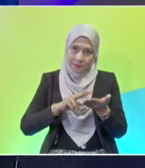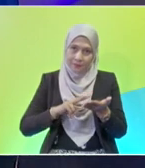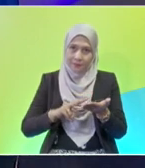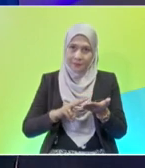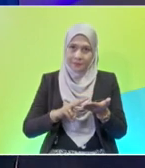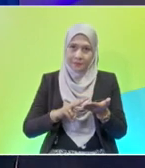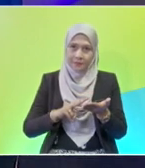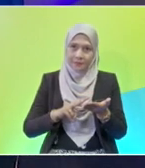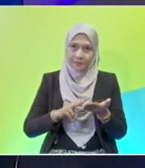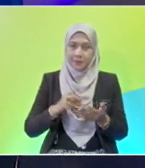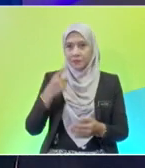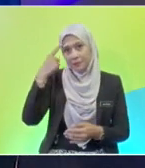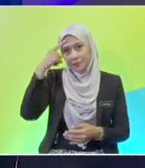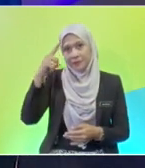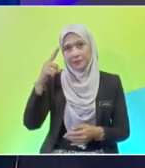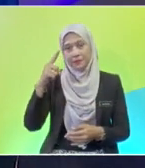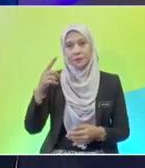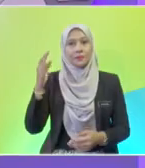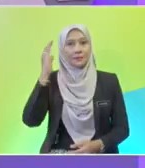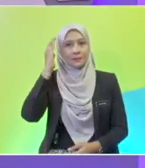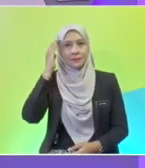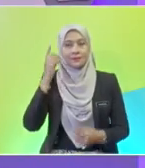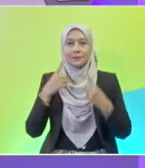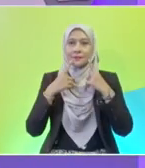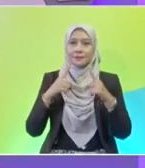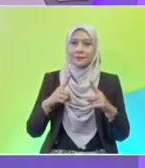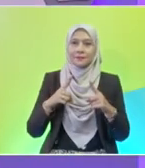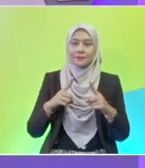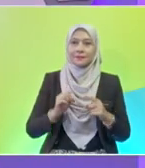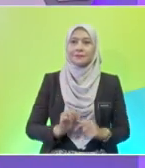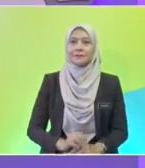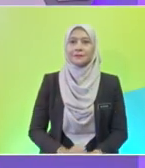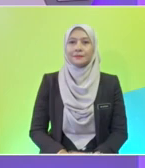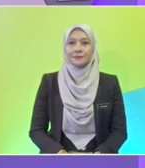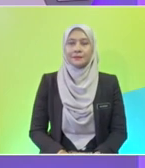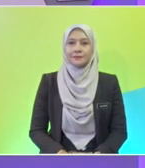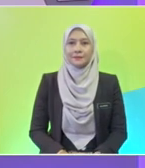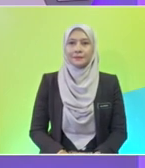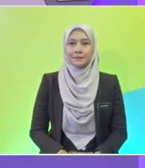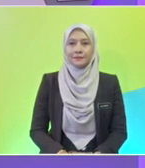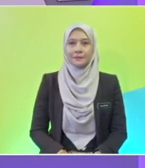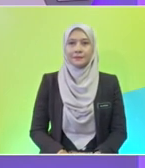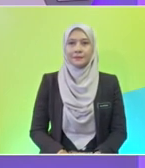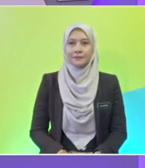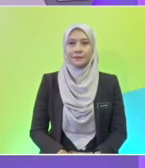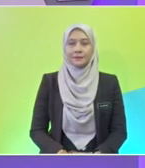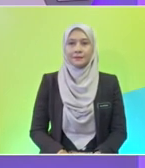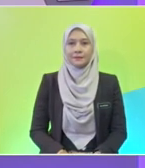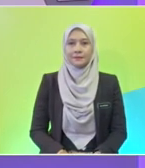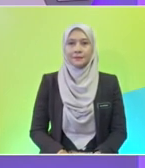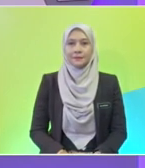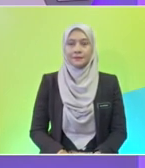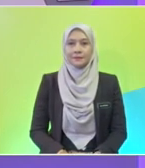isi dan di adalah salah supaya menjadi seolah Satu Nota kemudian kita pun